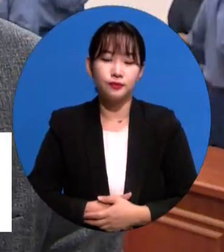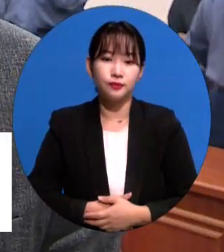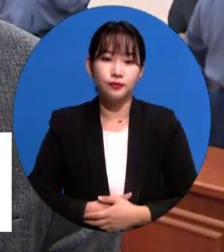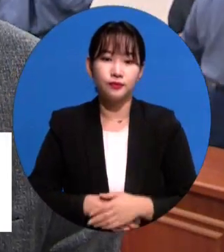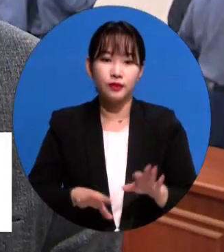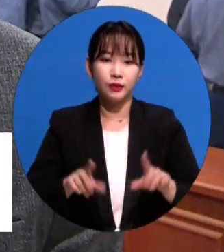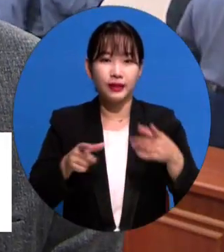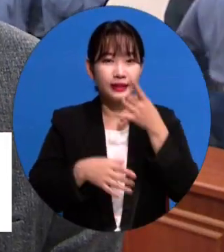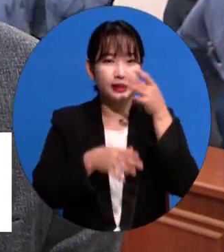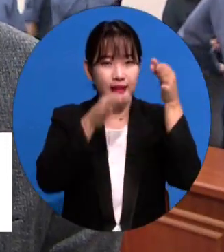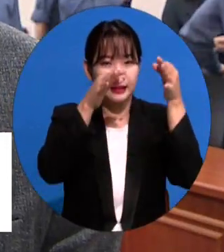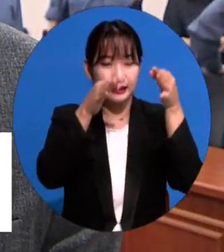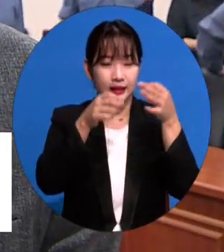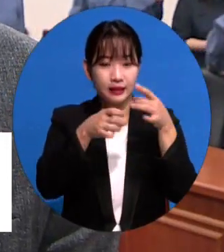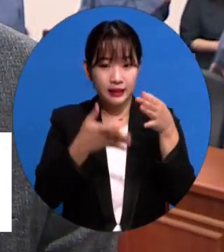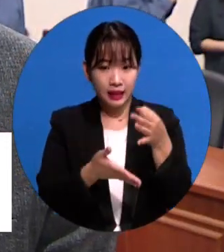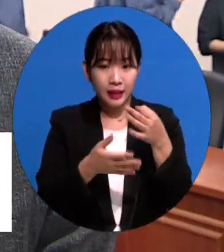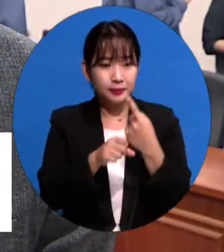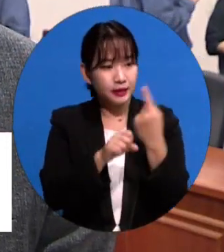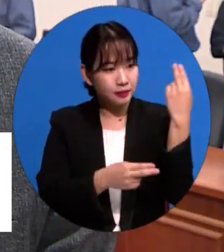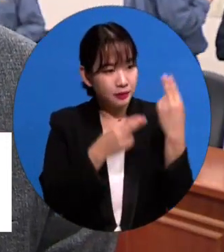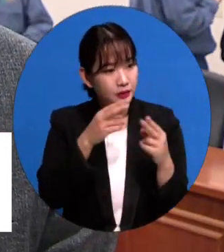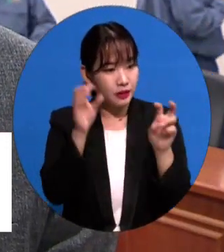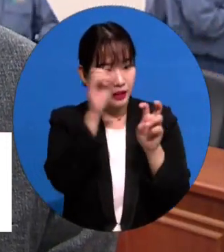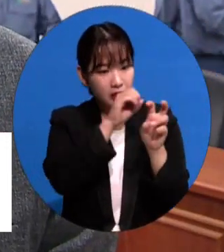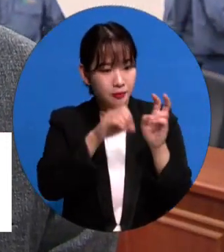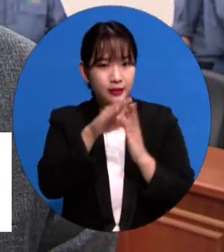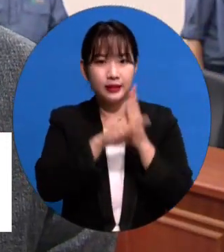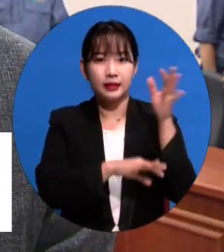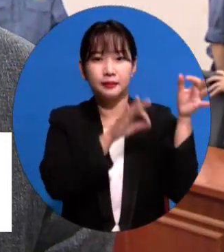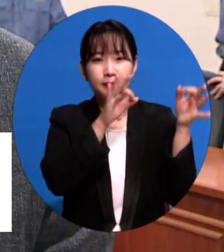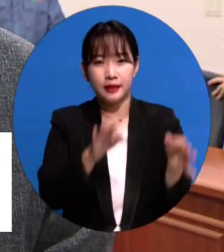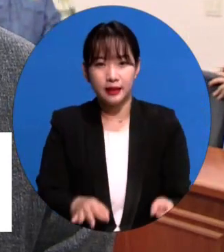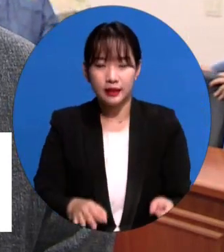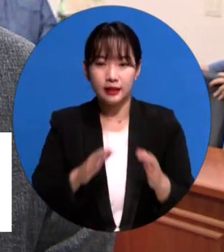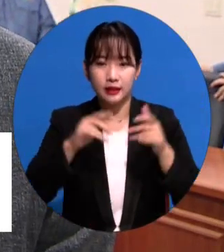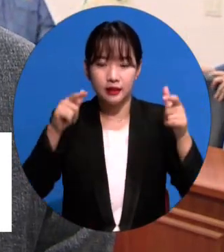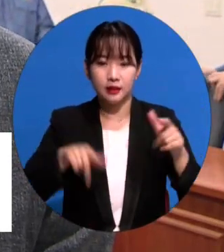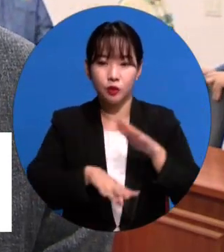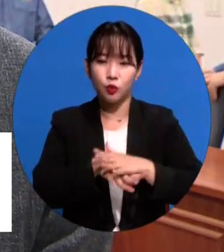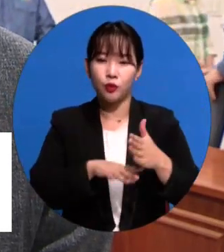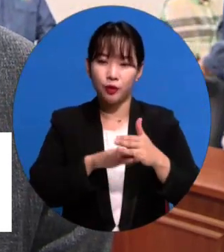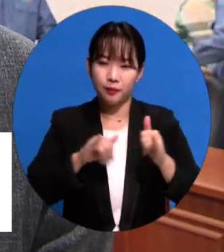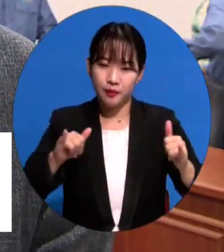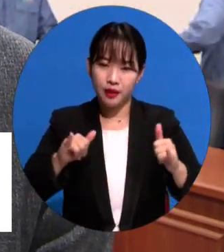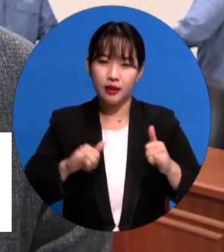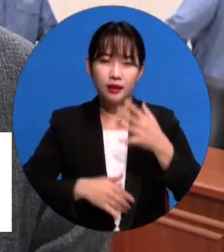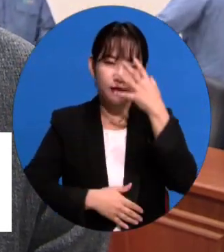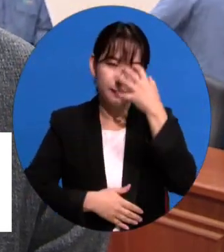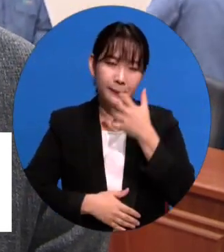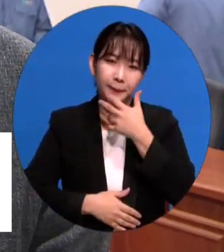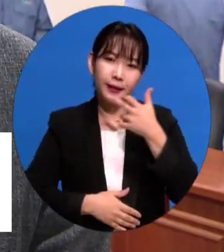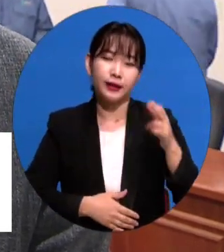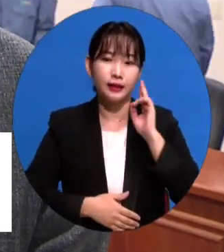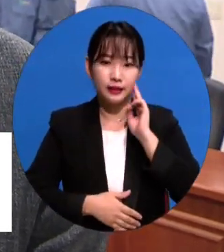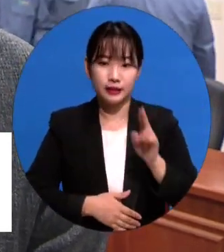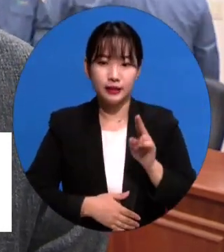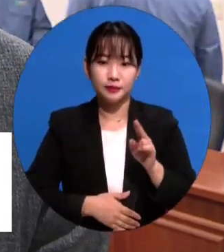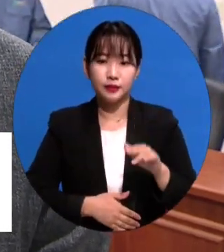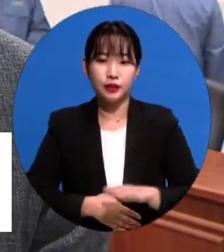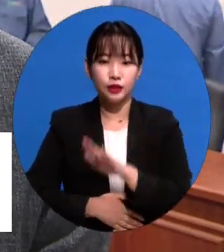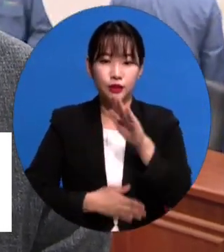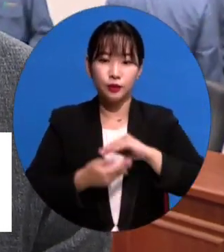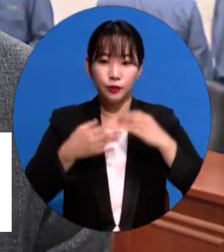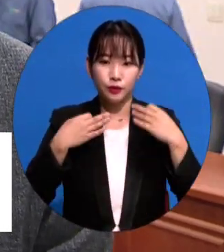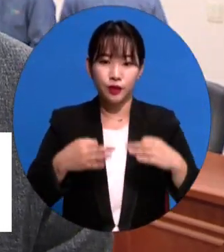예, 올해 쌀값이 전년 대비 20% 이상 폭락하면서 전남 지역 농업인의 시름이 한층 더 깊어지고 있습니다. 저희